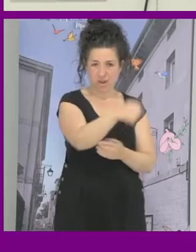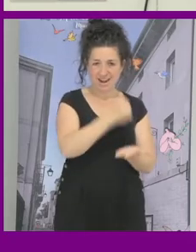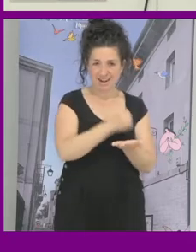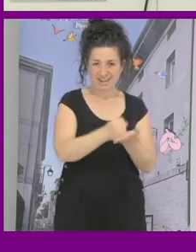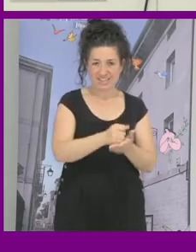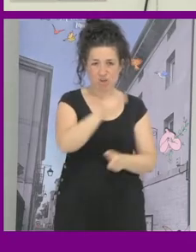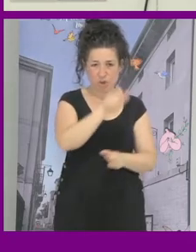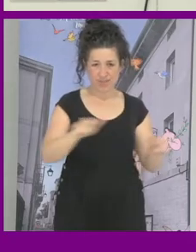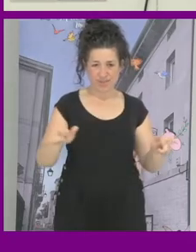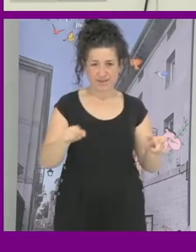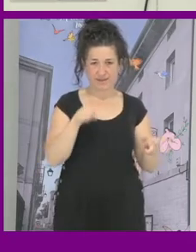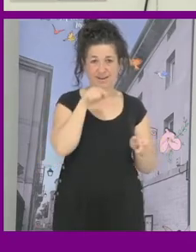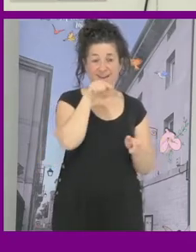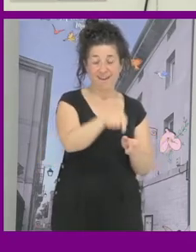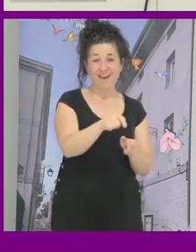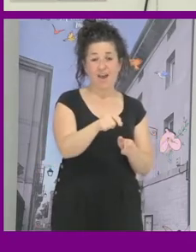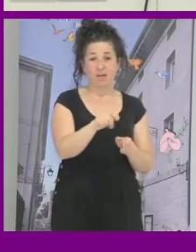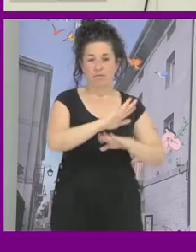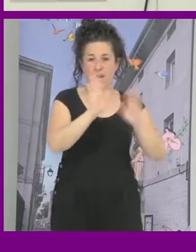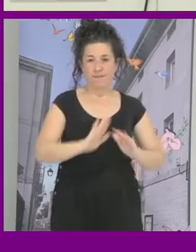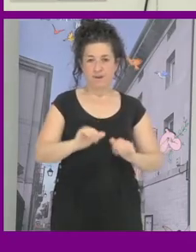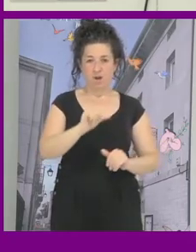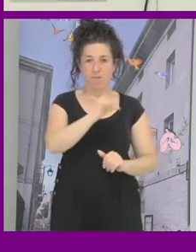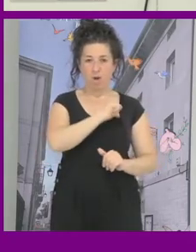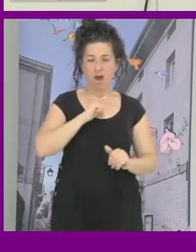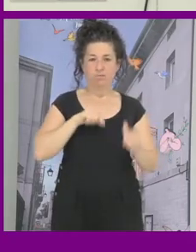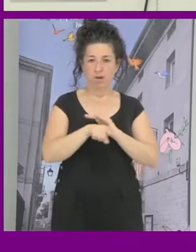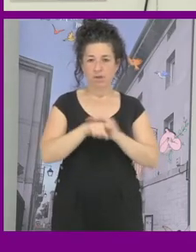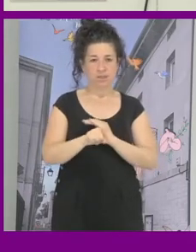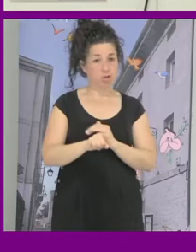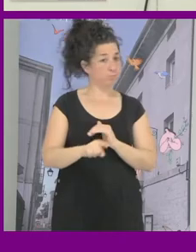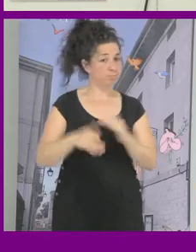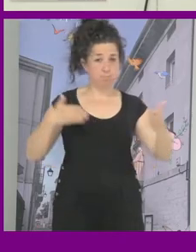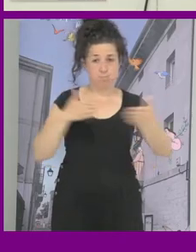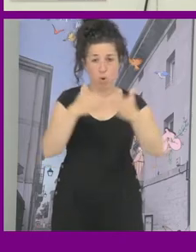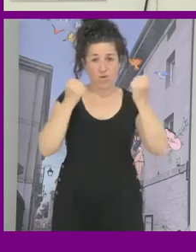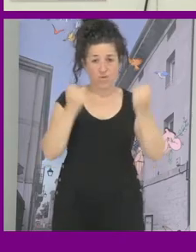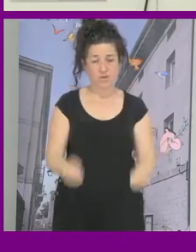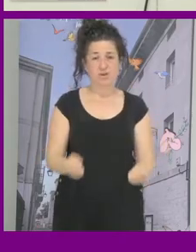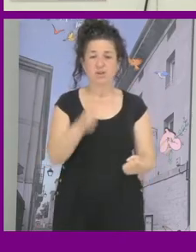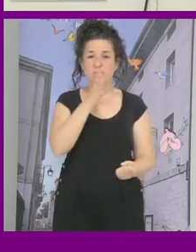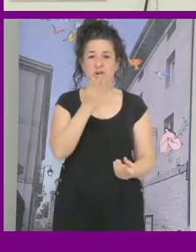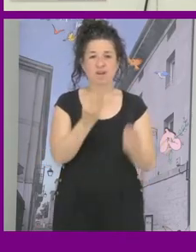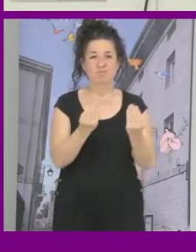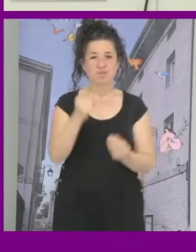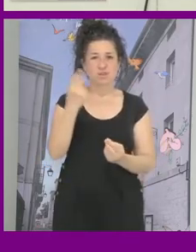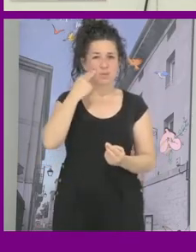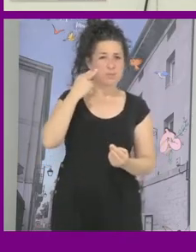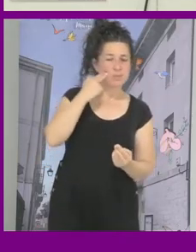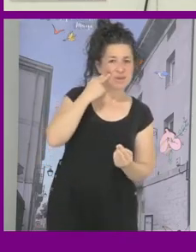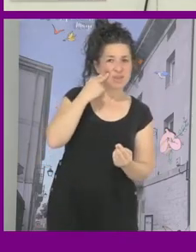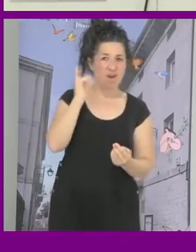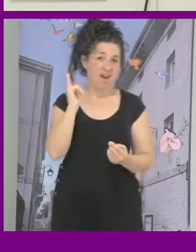zait, honek autogestioa ostopatzen duela zeharu, ez? Ba, azkenean, asko, bueno, beldur gara, edo beldur